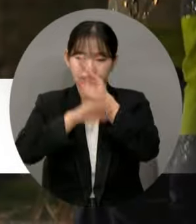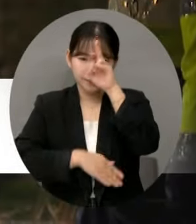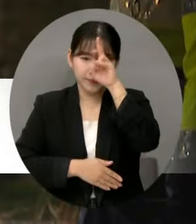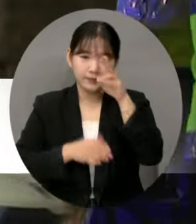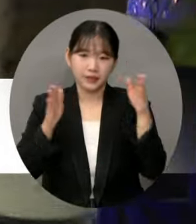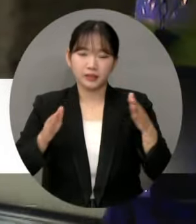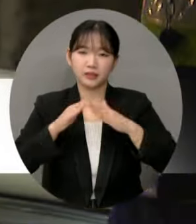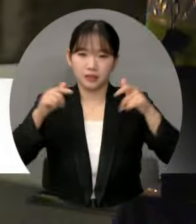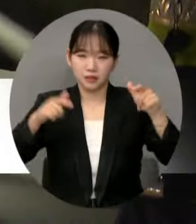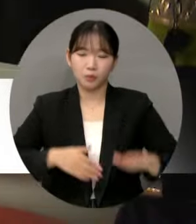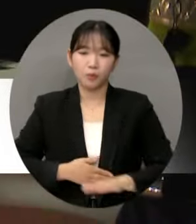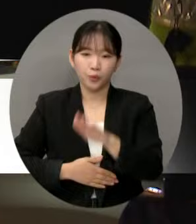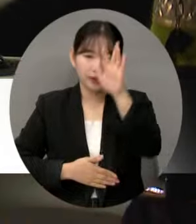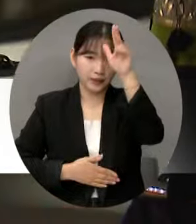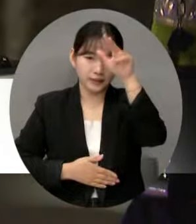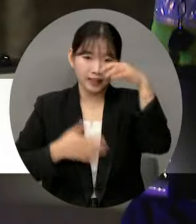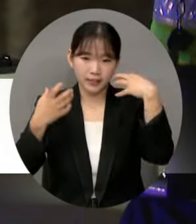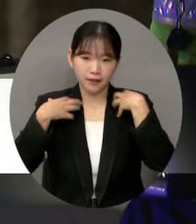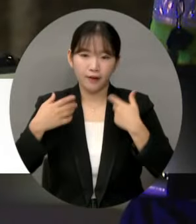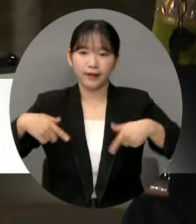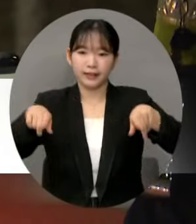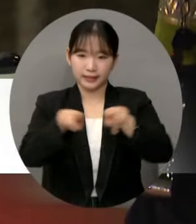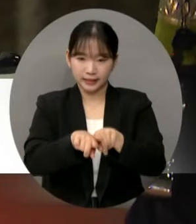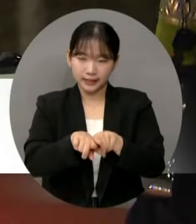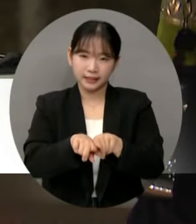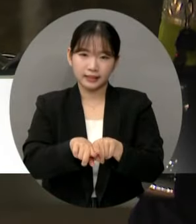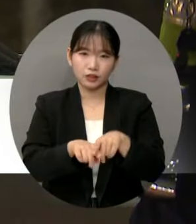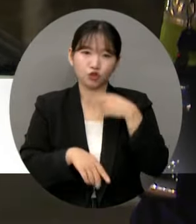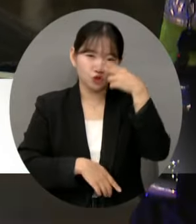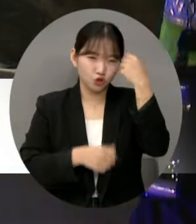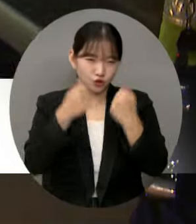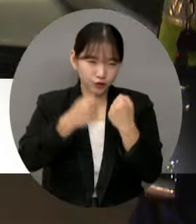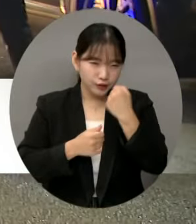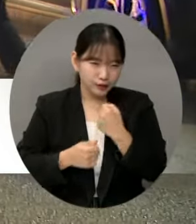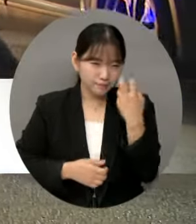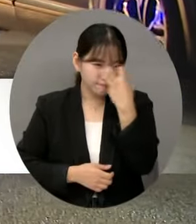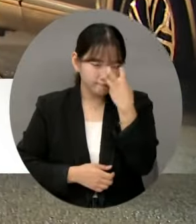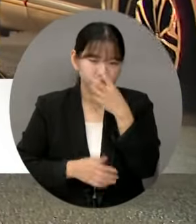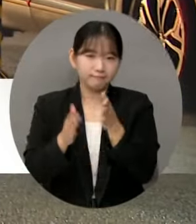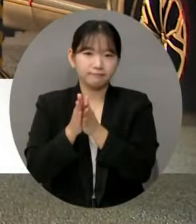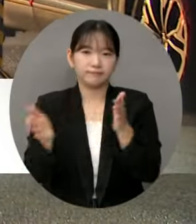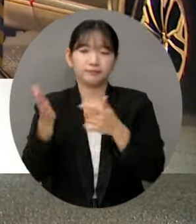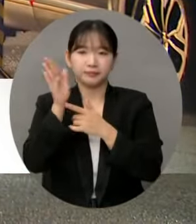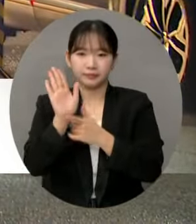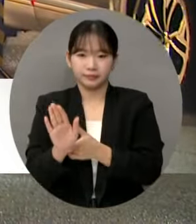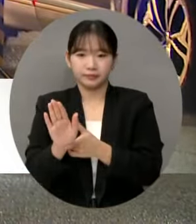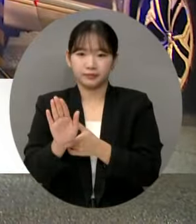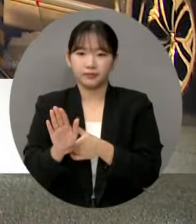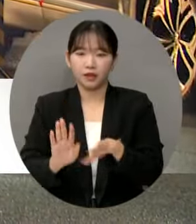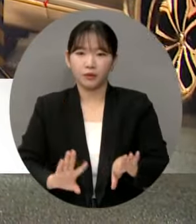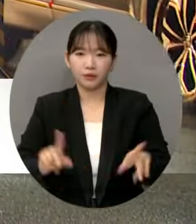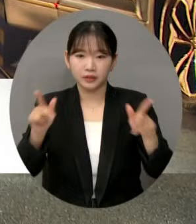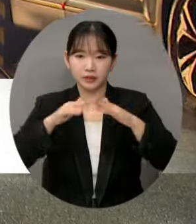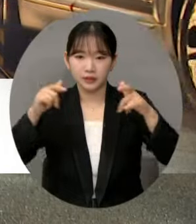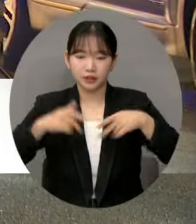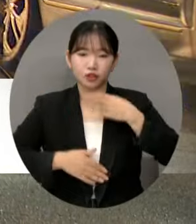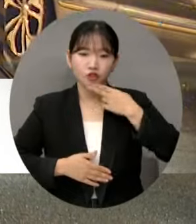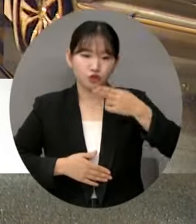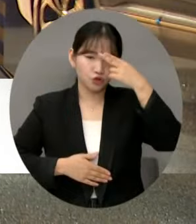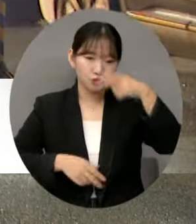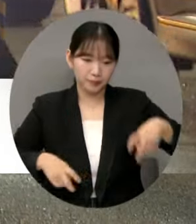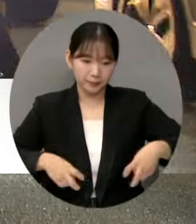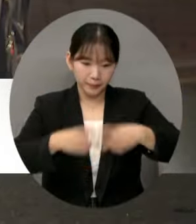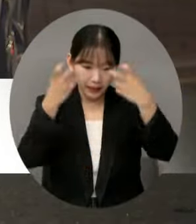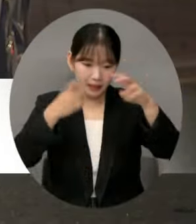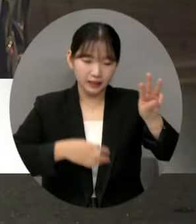전남직 모든 경찰서에서 합동으로 음주 운전 단속을 실시한다고 밝혔습니다 올해 전남직 음주 교통